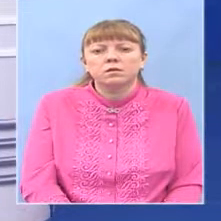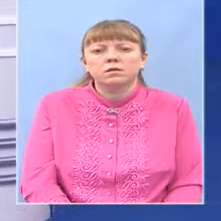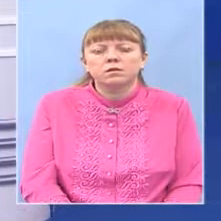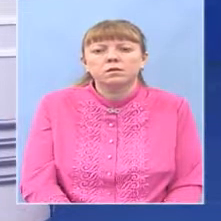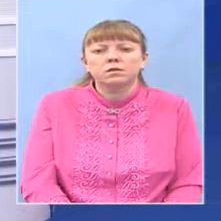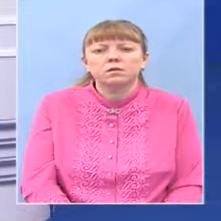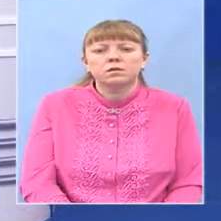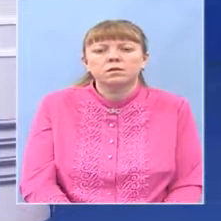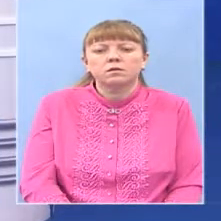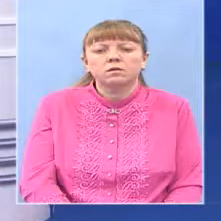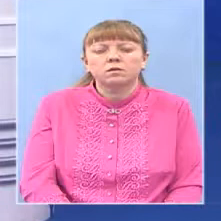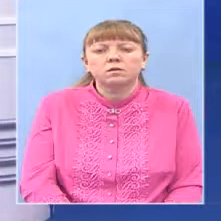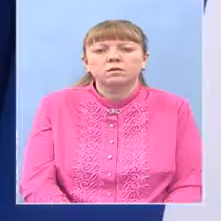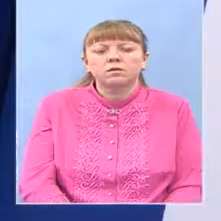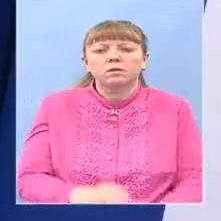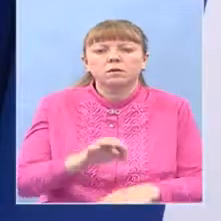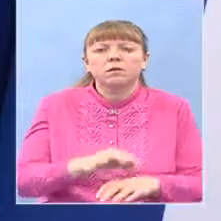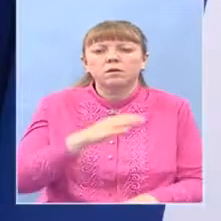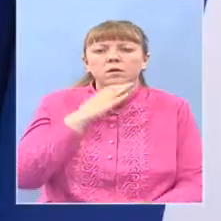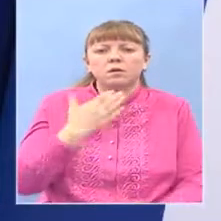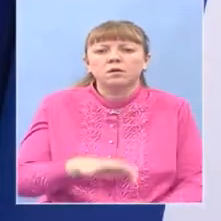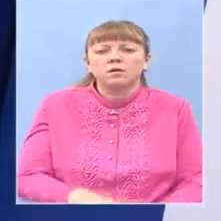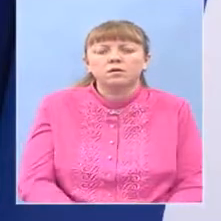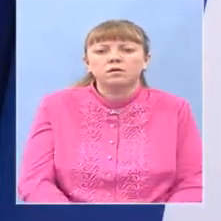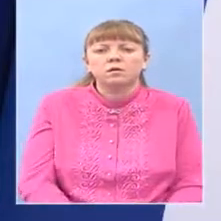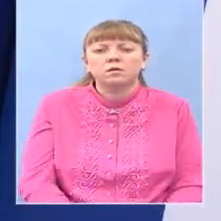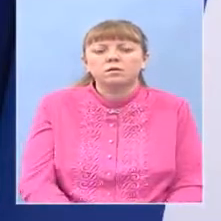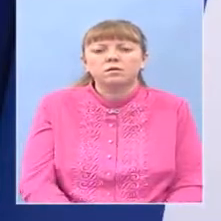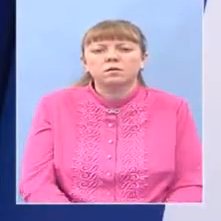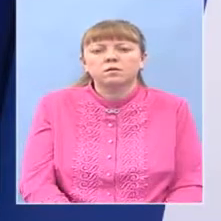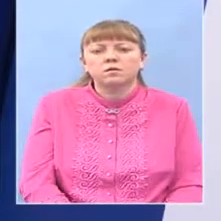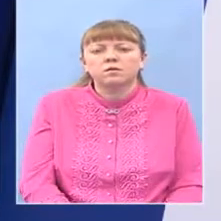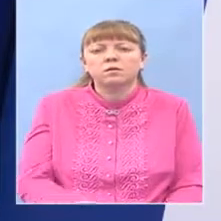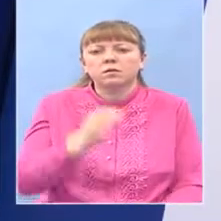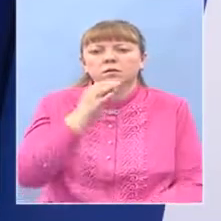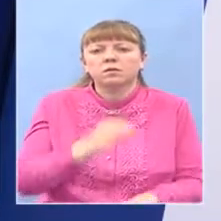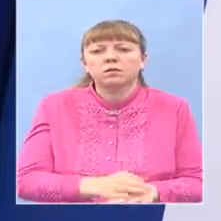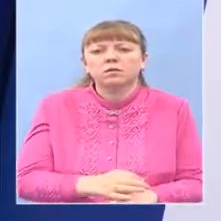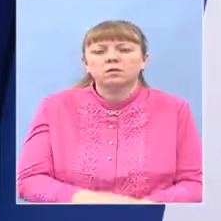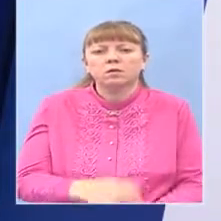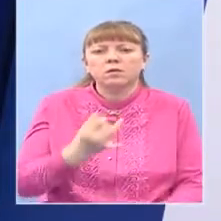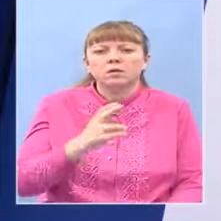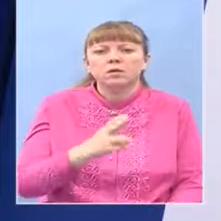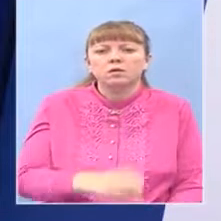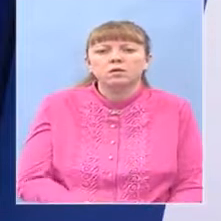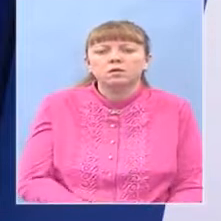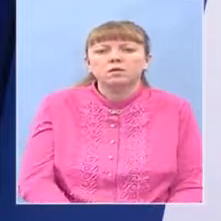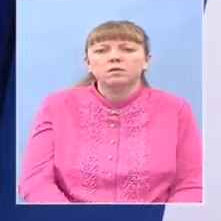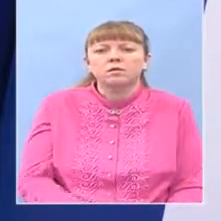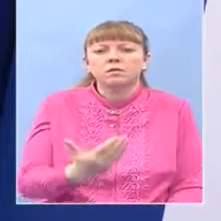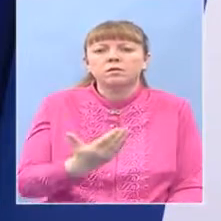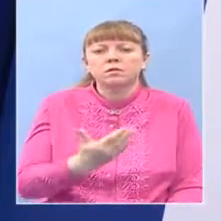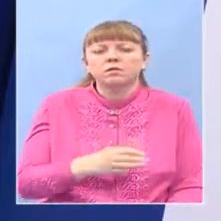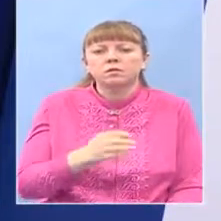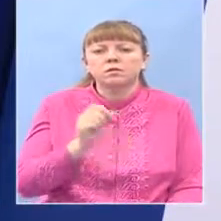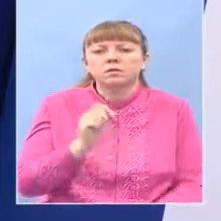бюрократических проволочек, конечно, есть, здесь много. Здесь, наверное, ответственность со стороны поставщика и со стороны заказчика, она